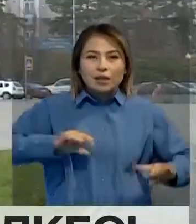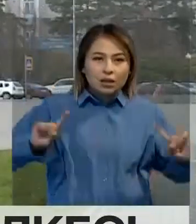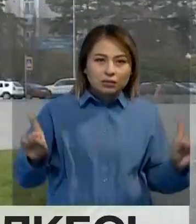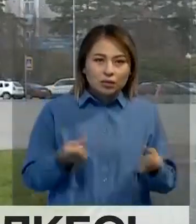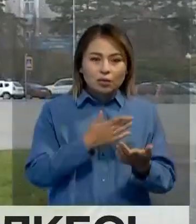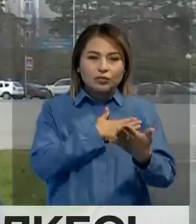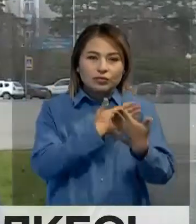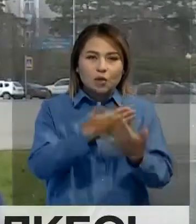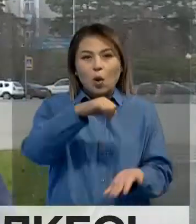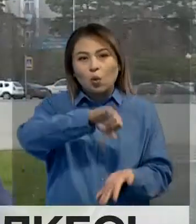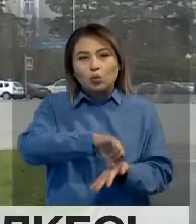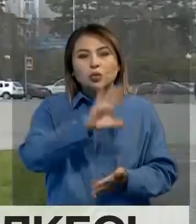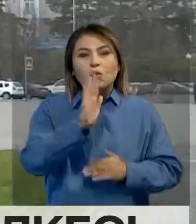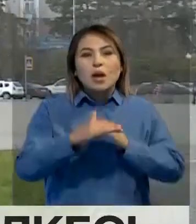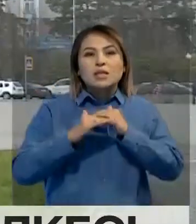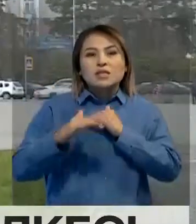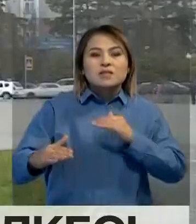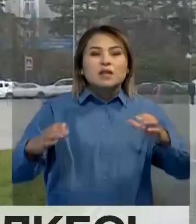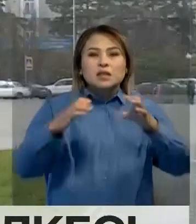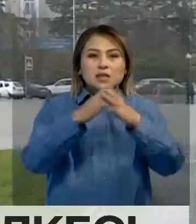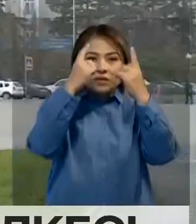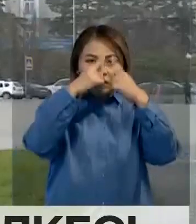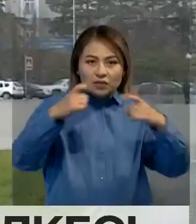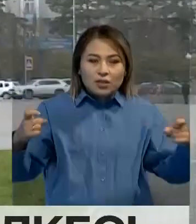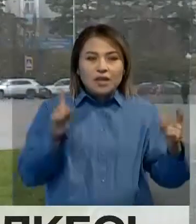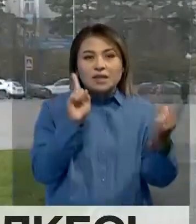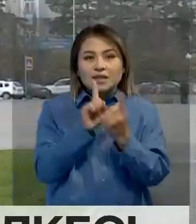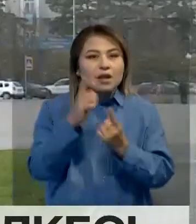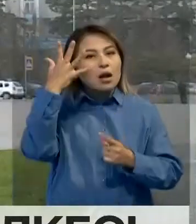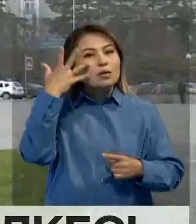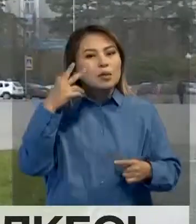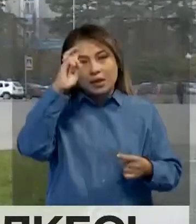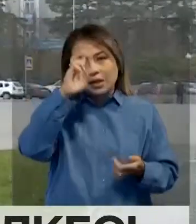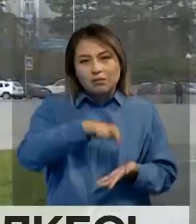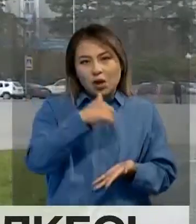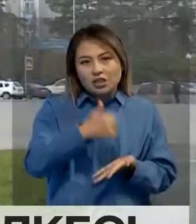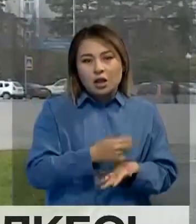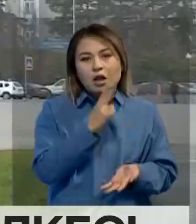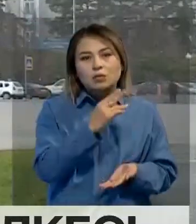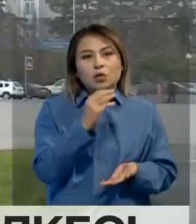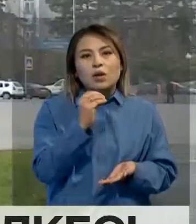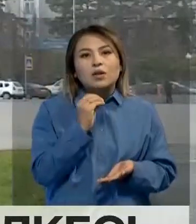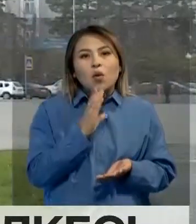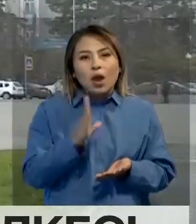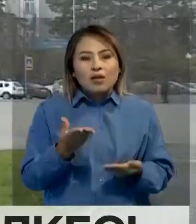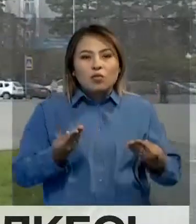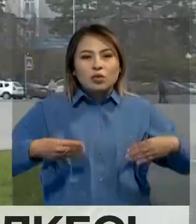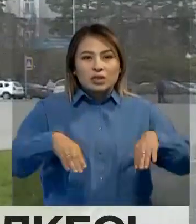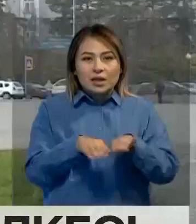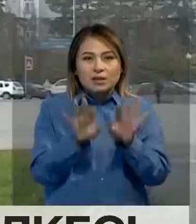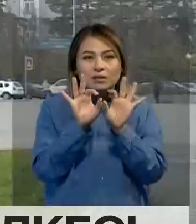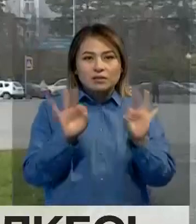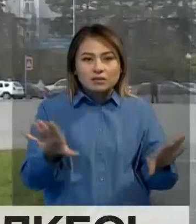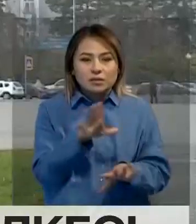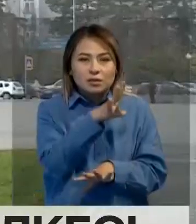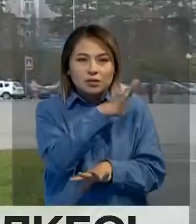өз үлесін қосады. Жергілікті зиялы қауым өкілдерімен кездесуінде мемлекет басшысы Қасым Жомарт Тоқаев осылай деп өңірге